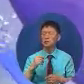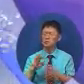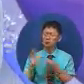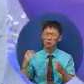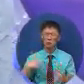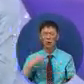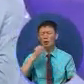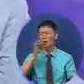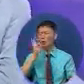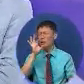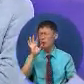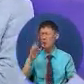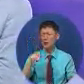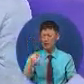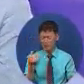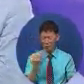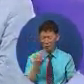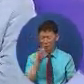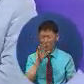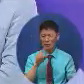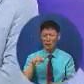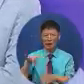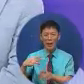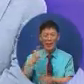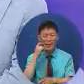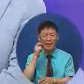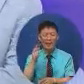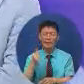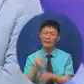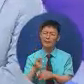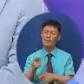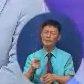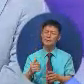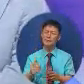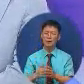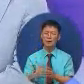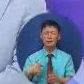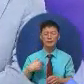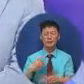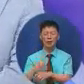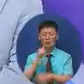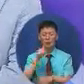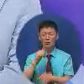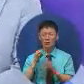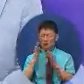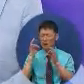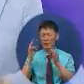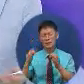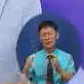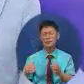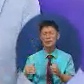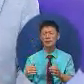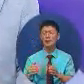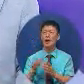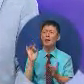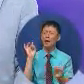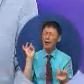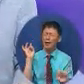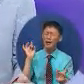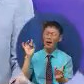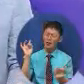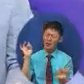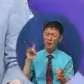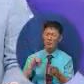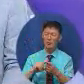해도 난안 돼. 전기 쇼크를 멈출 수가 없어. 그러니까 여기서도 내가 할수 있는 최선의 방법은 가만히 너굴